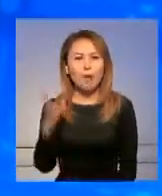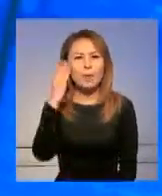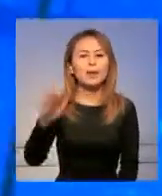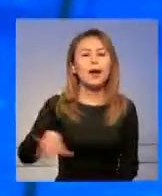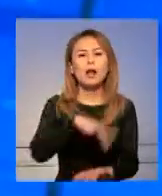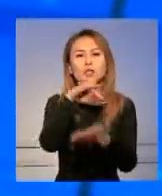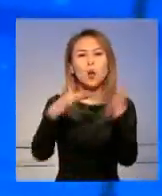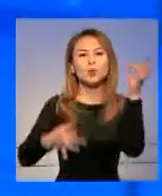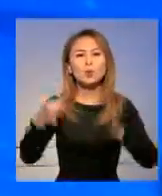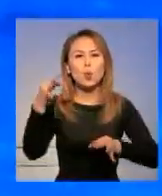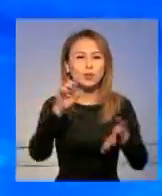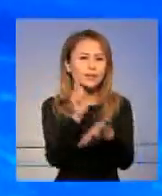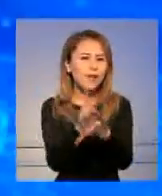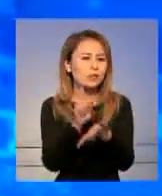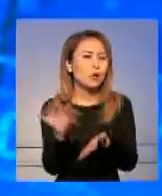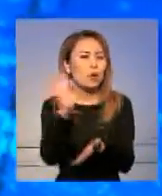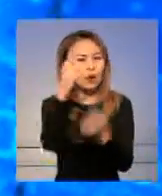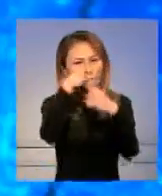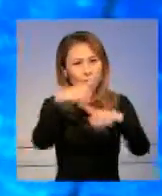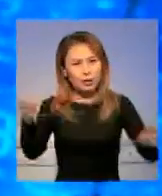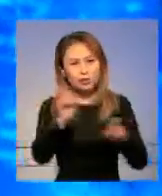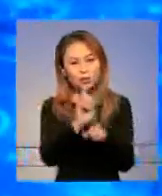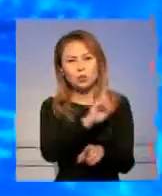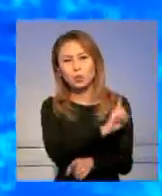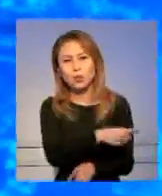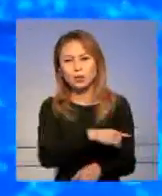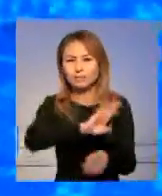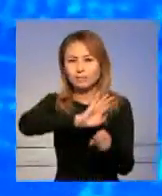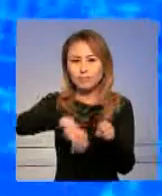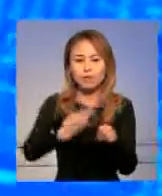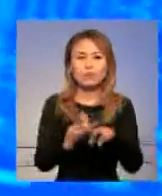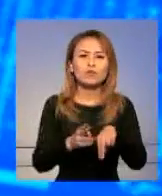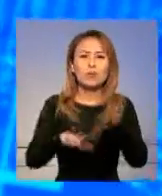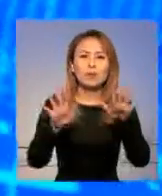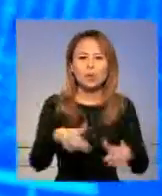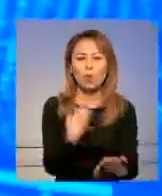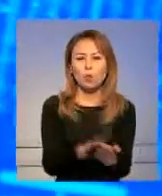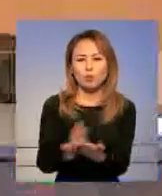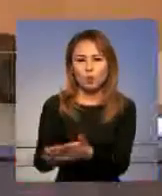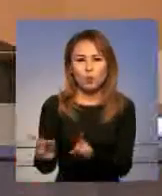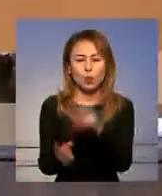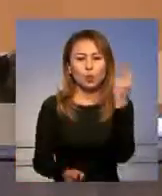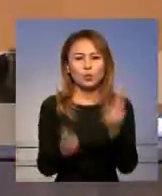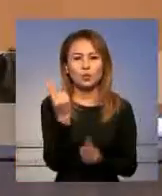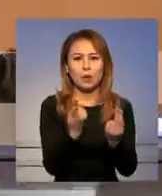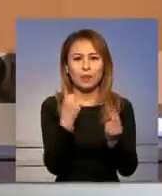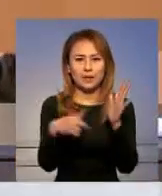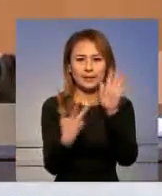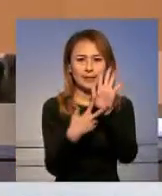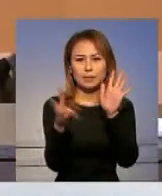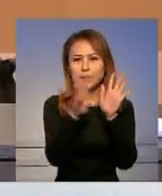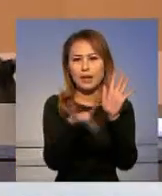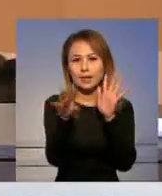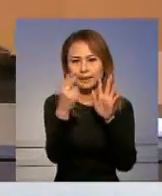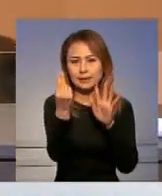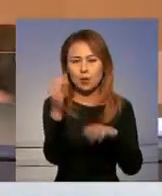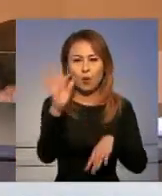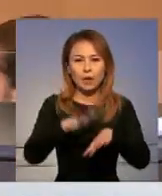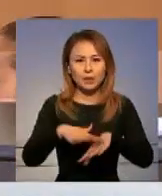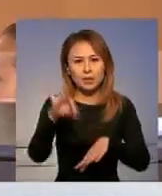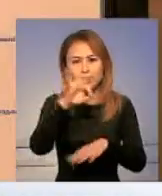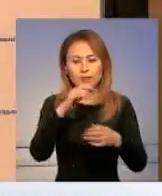Алматы қаласының соты салық органы хабарламасының күшін жойып, белгілі букмекерлік кеңсені ойын үшін төленетін 1,8 миллиард